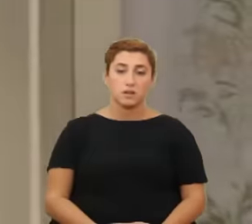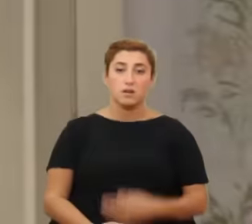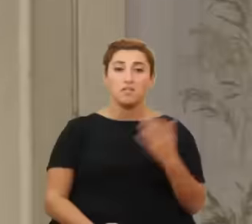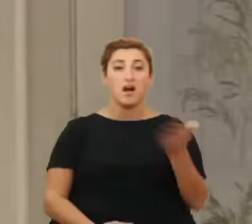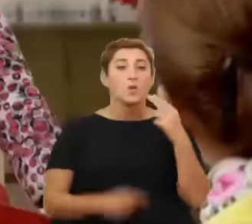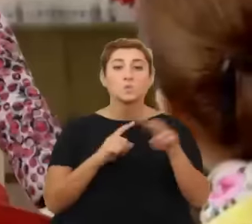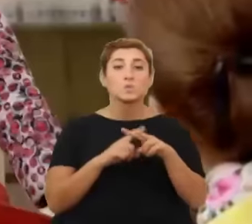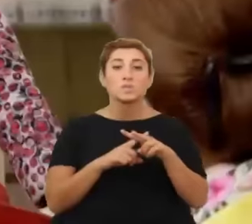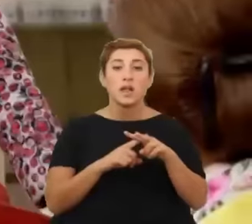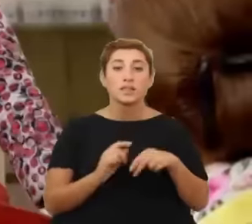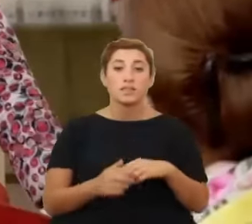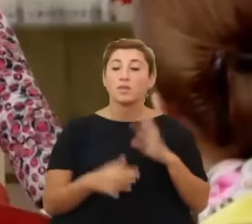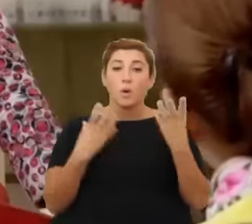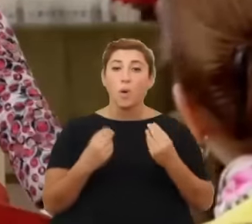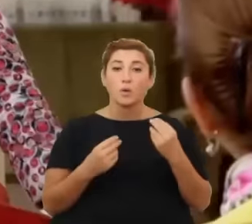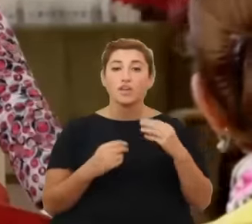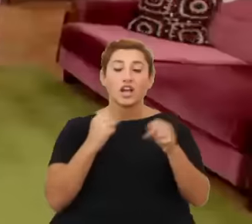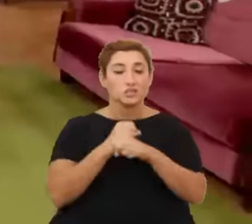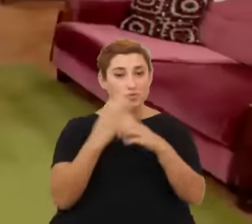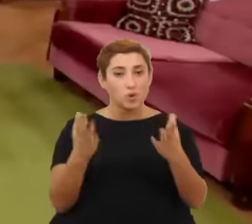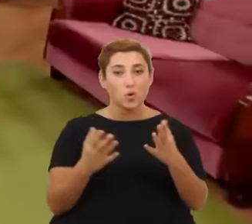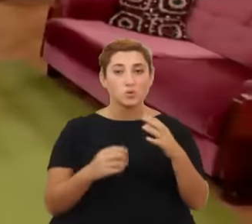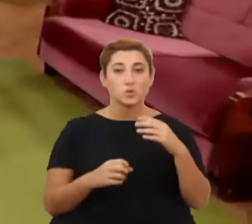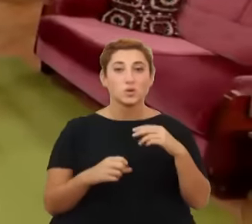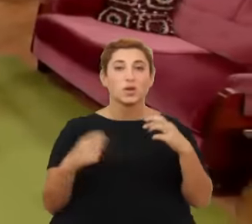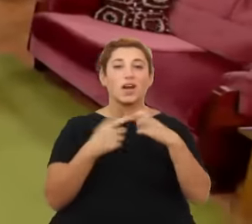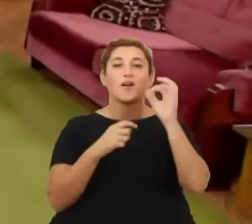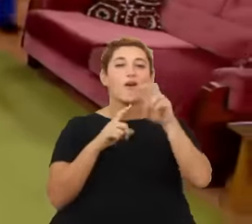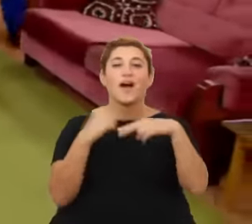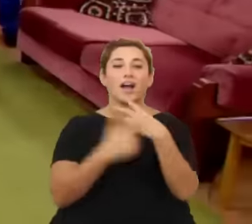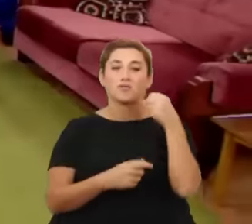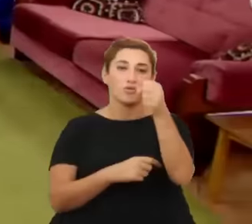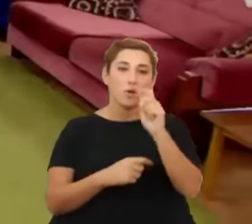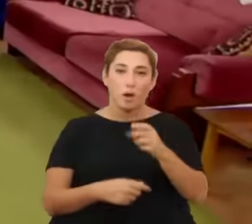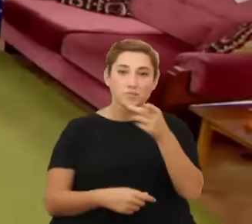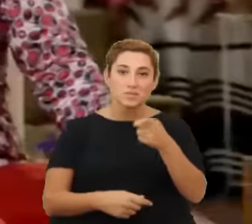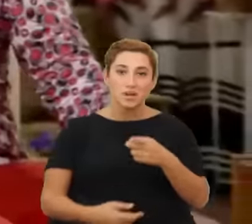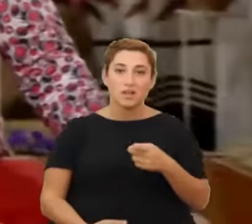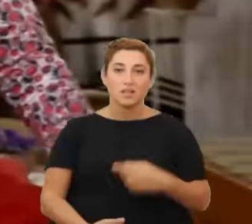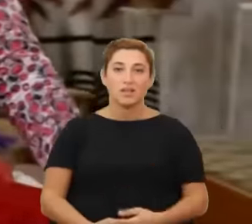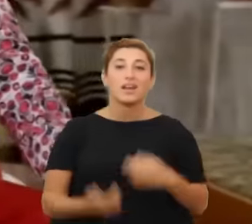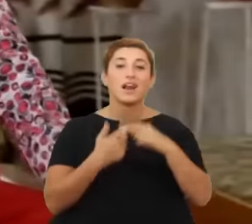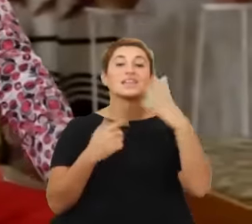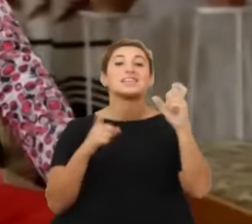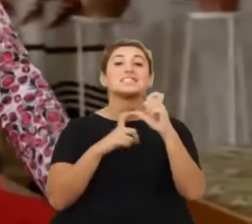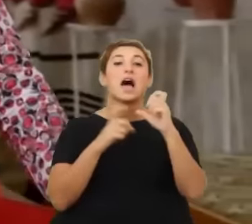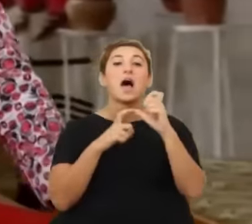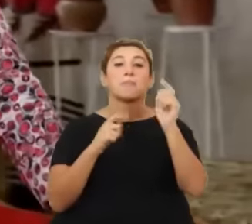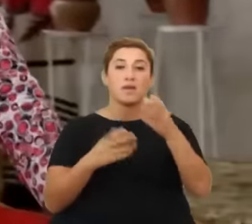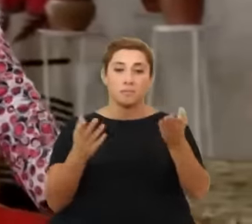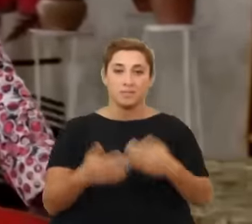Oh. Vay kuzen. Ne var ya? Geçmiş olsun. He? Rocky Balboa girişmiş sana. Rocky Balboa değil, Sami